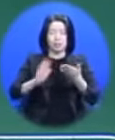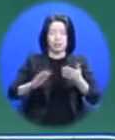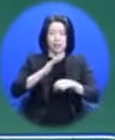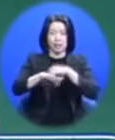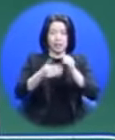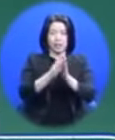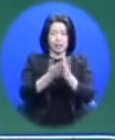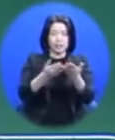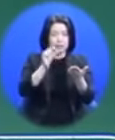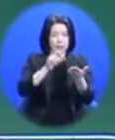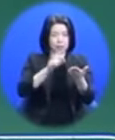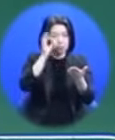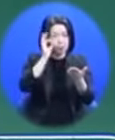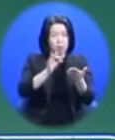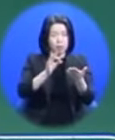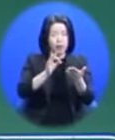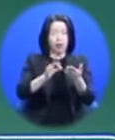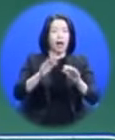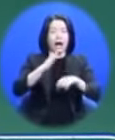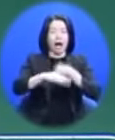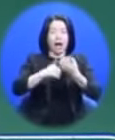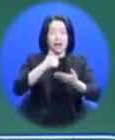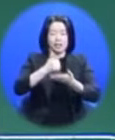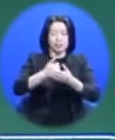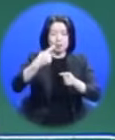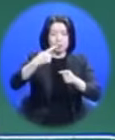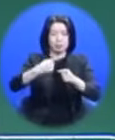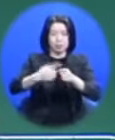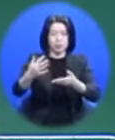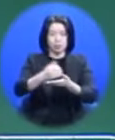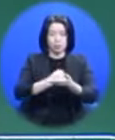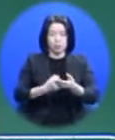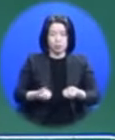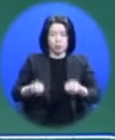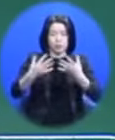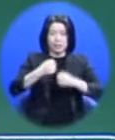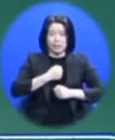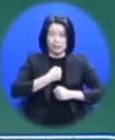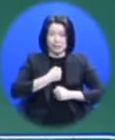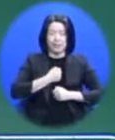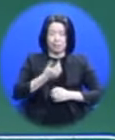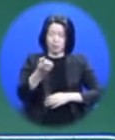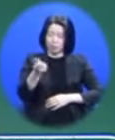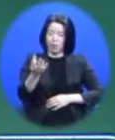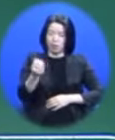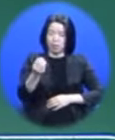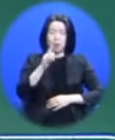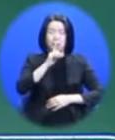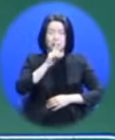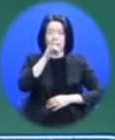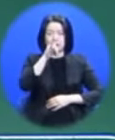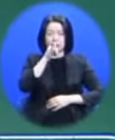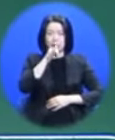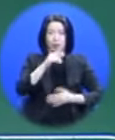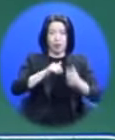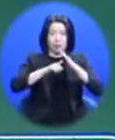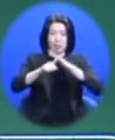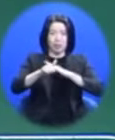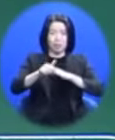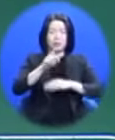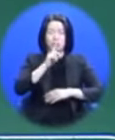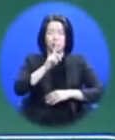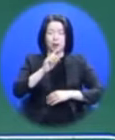보면 하나님께서 이 맥추절을 지키라고 하는 말씀을 아주 여러 번 하셨습니다. 대표적인 구절이